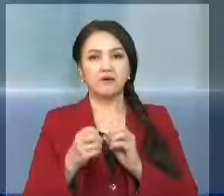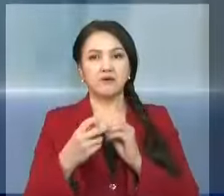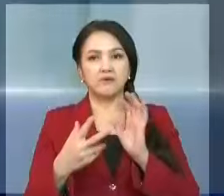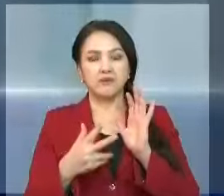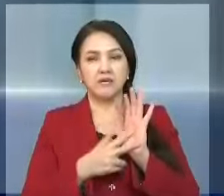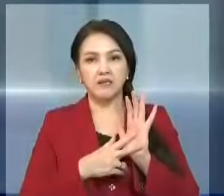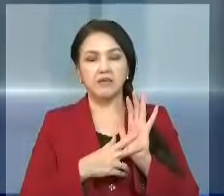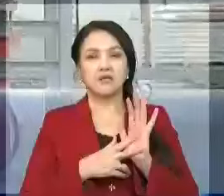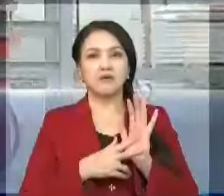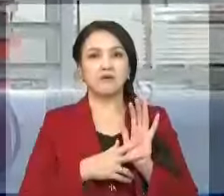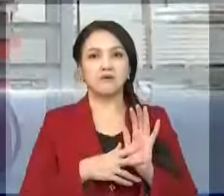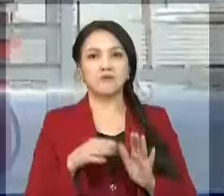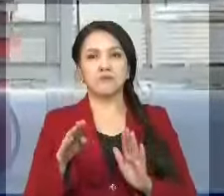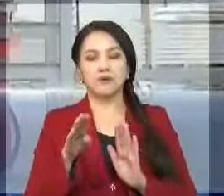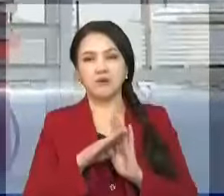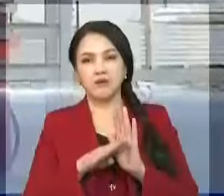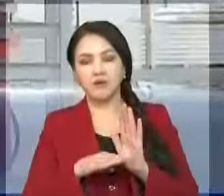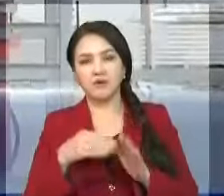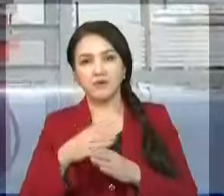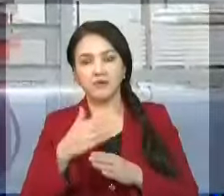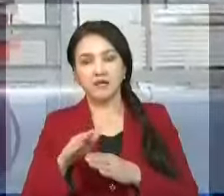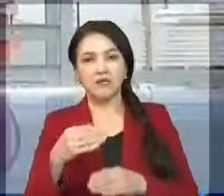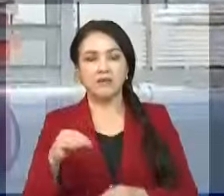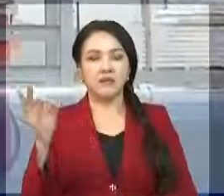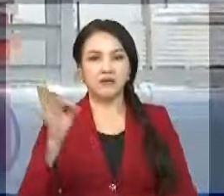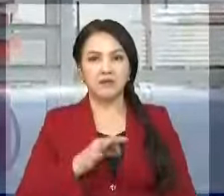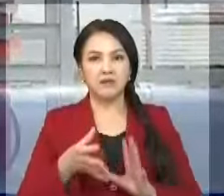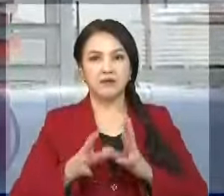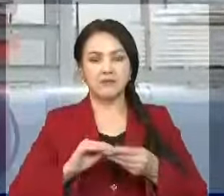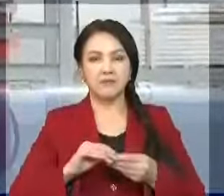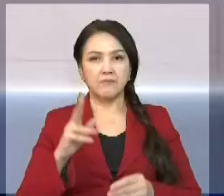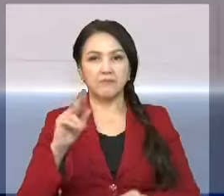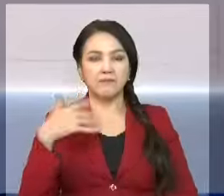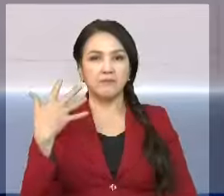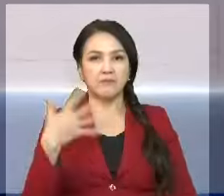8618 проектов по субсидированию процентной ставки на общую сумму